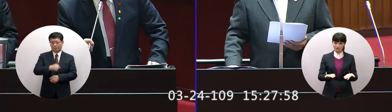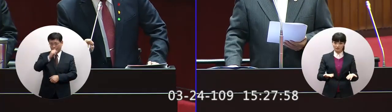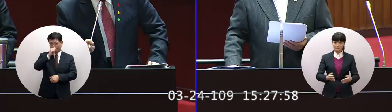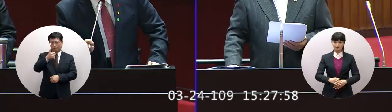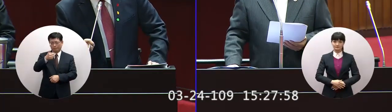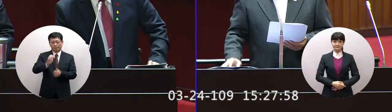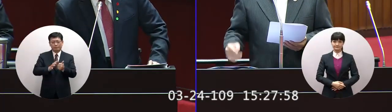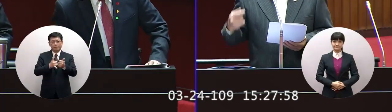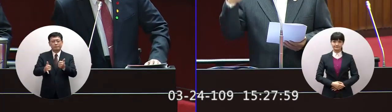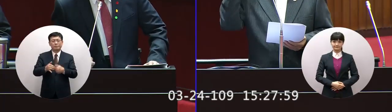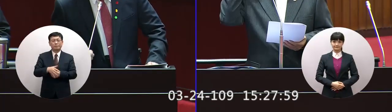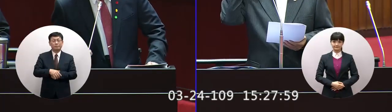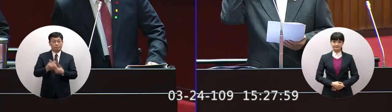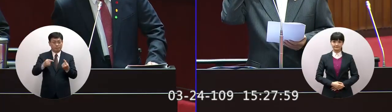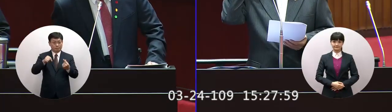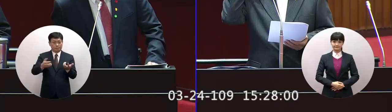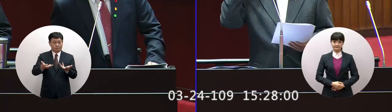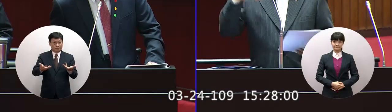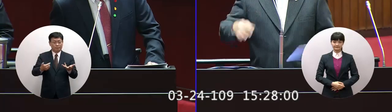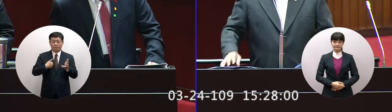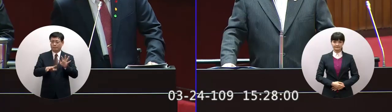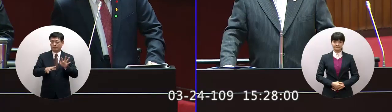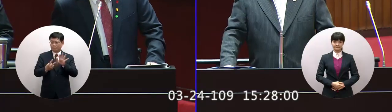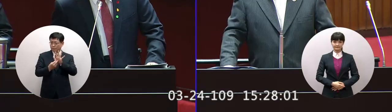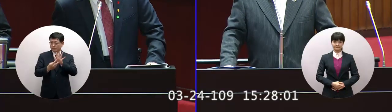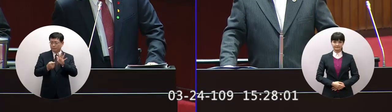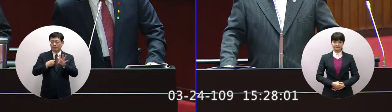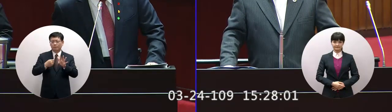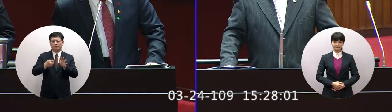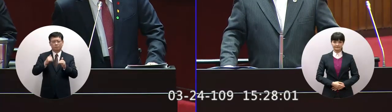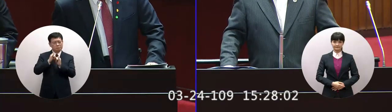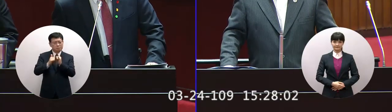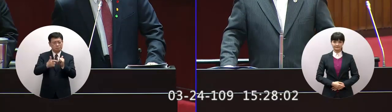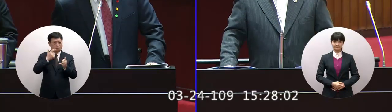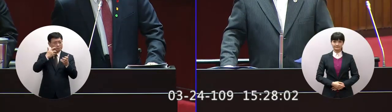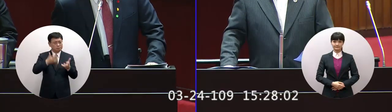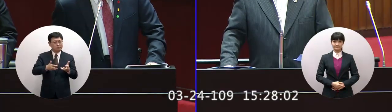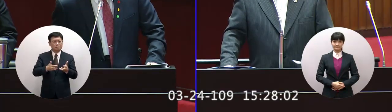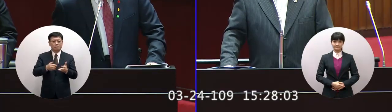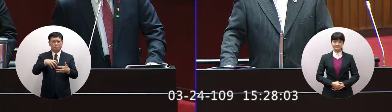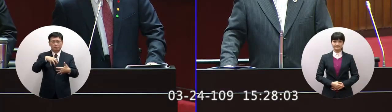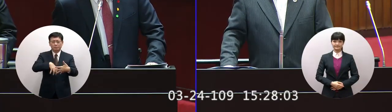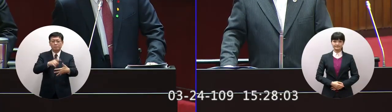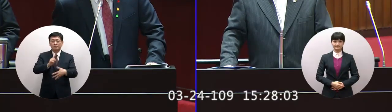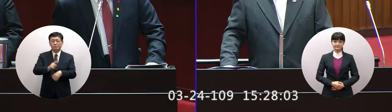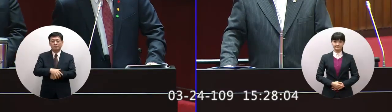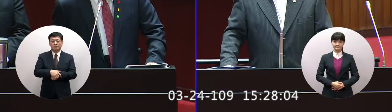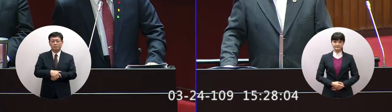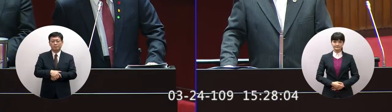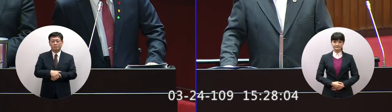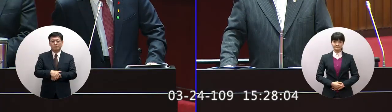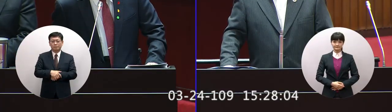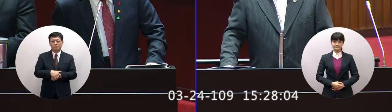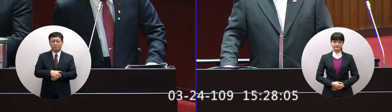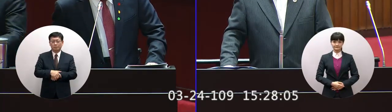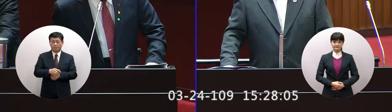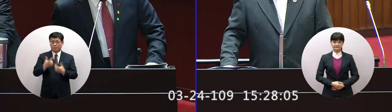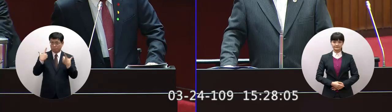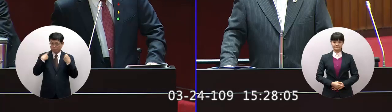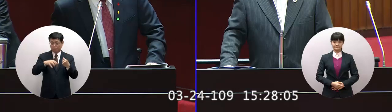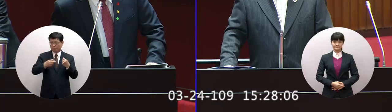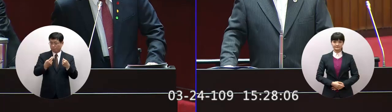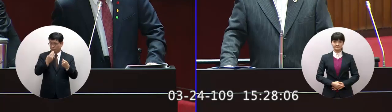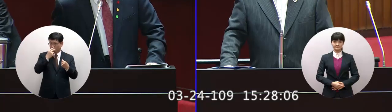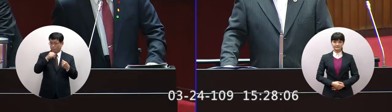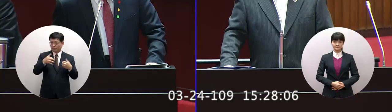好，谢谢委员。这个部分来说的话，大家一直在关心的就是我们的这一个燃